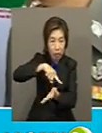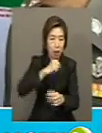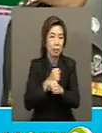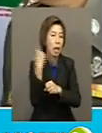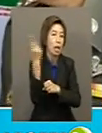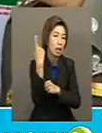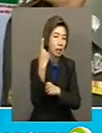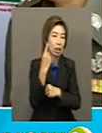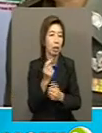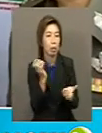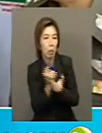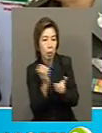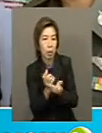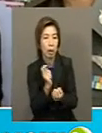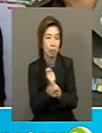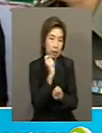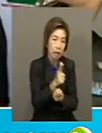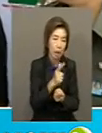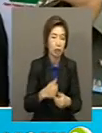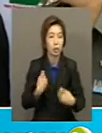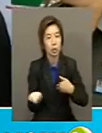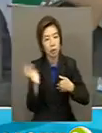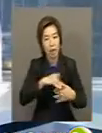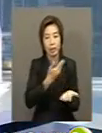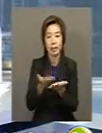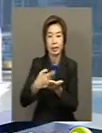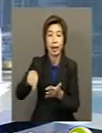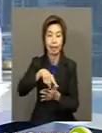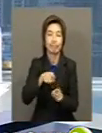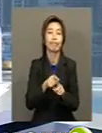ใช้จ่ายในชีวิตประจำวันก็เป็นอีกหนึ่งเรื่องนะครับสำหรับภัยสังคมที่เกิดขึ้น